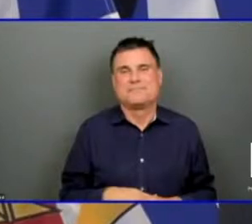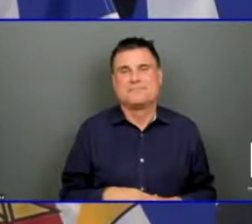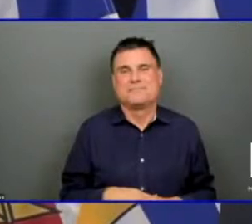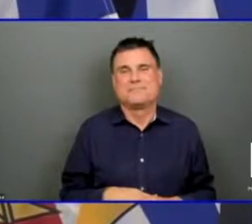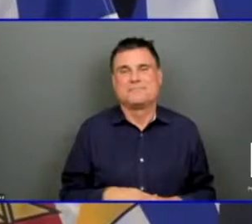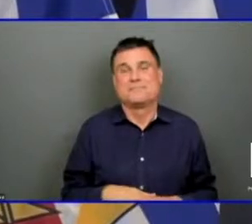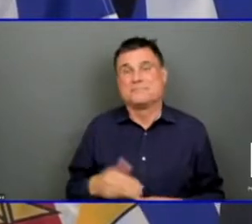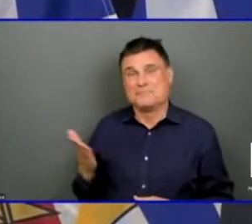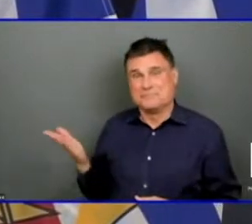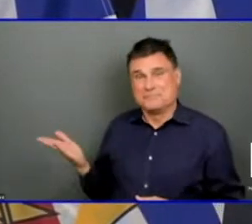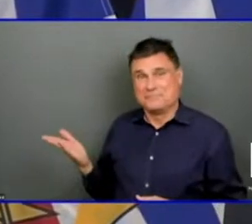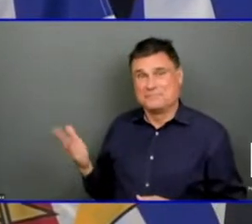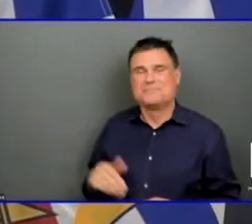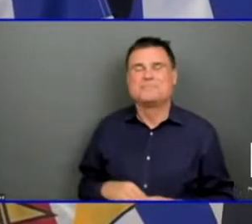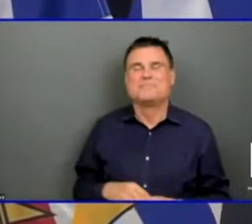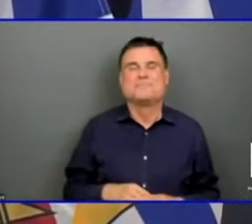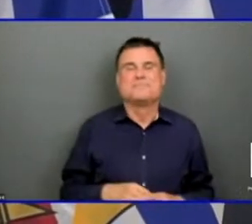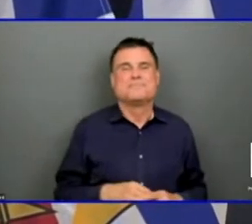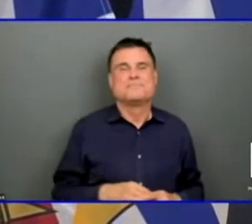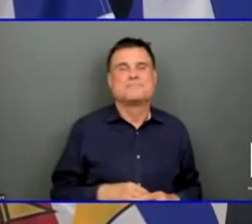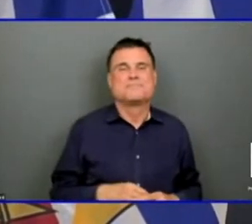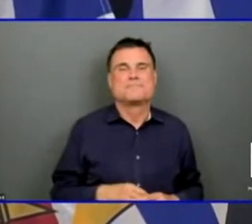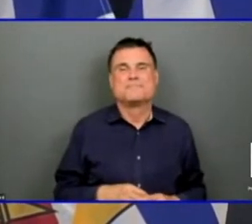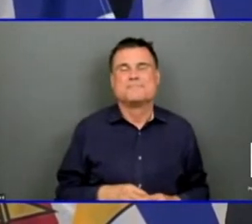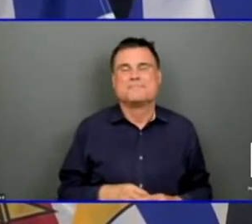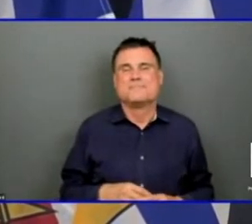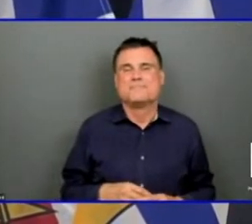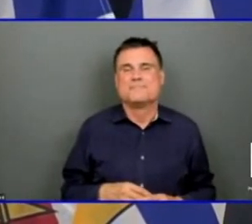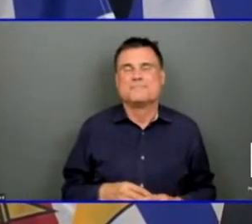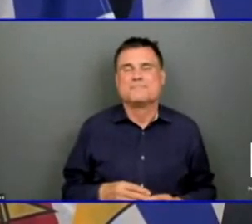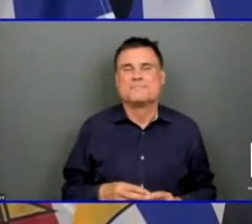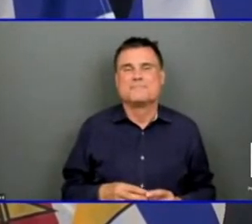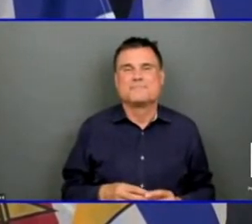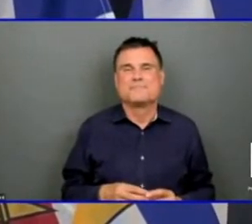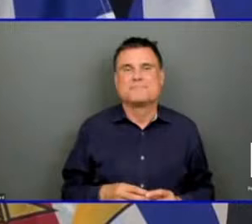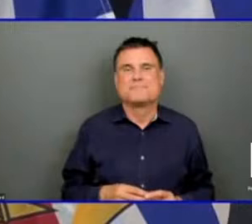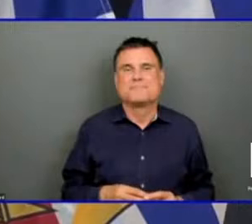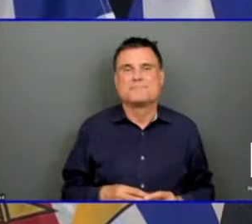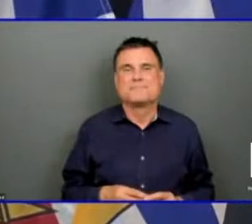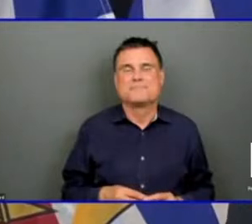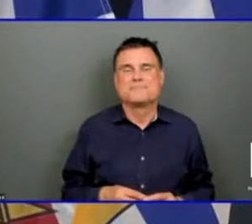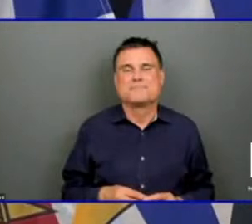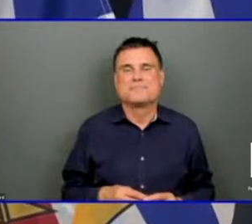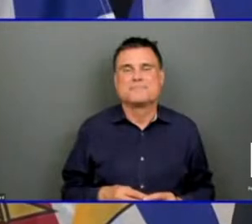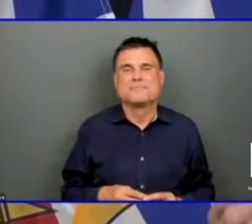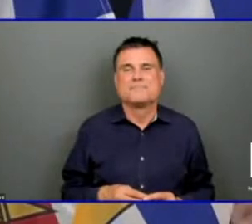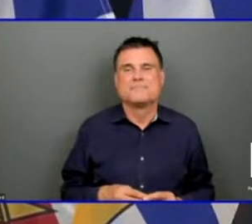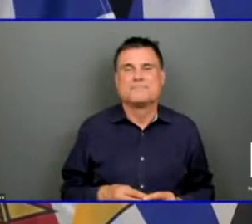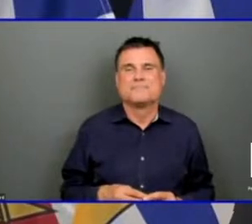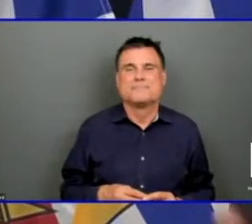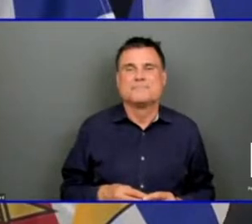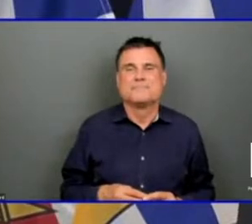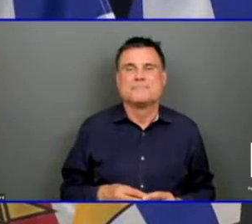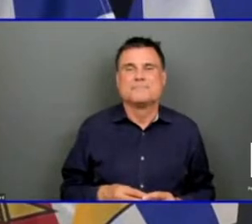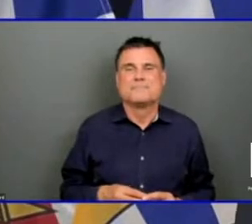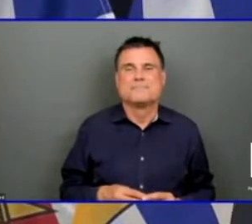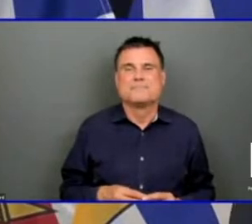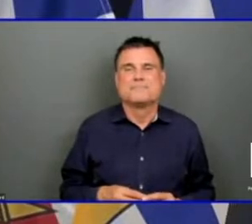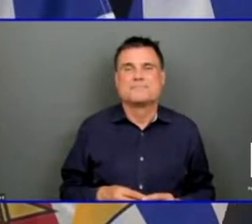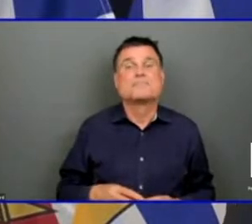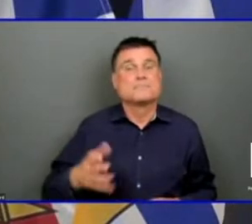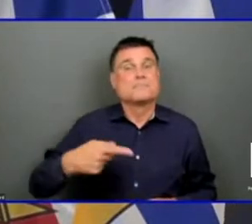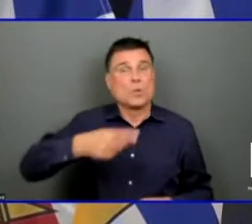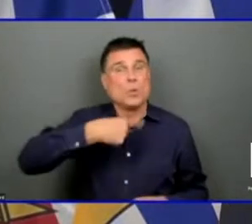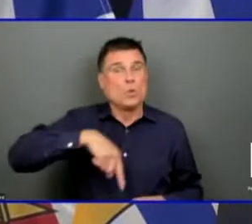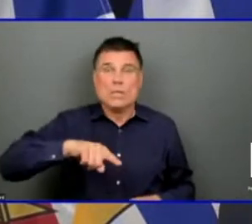册，而没有说提供给施打方便。 We're delivering vaccine every week that comes to